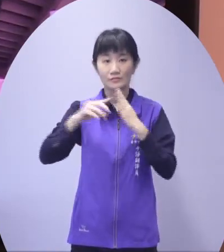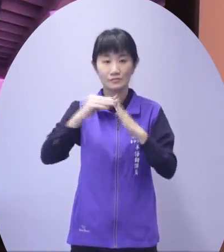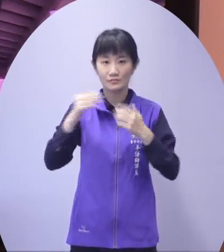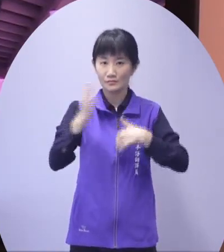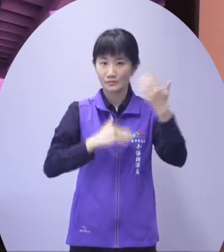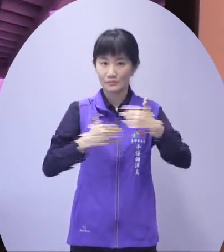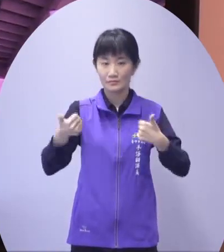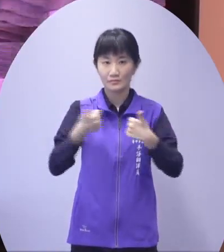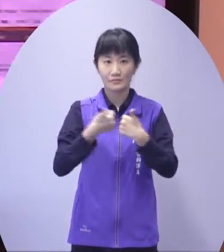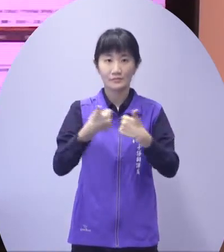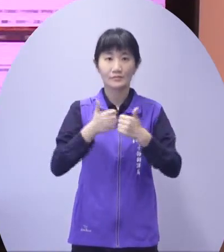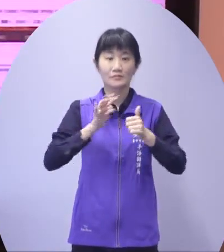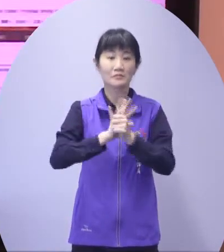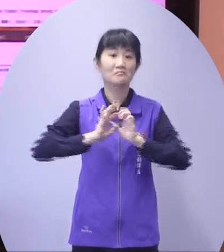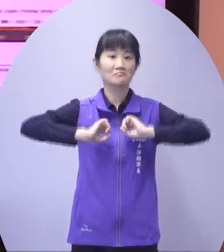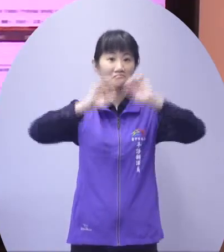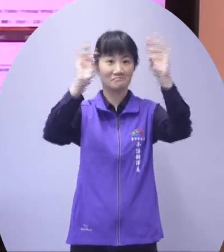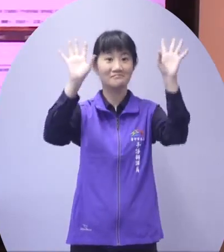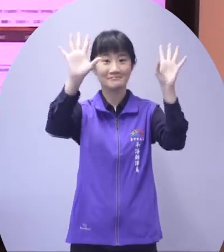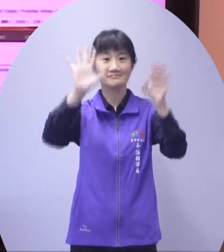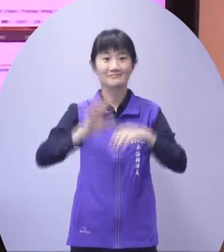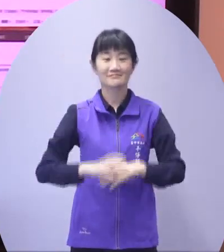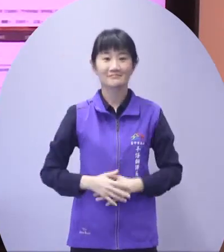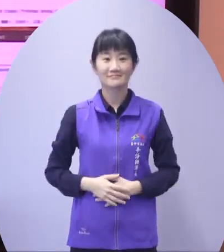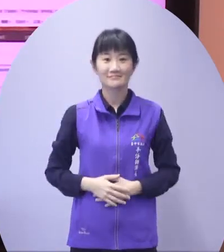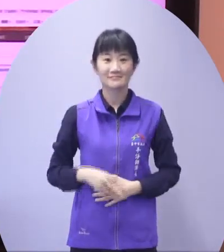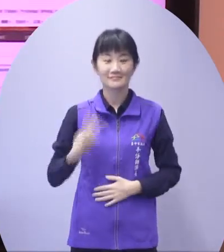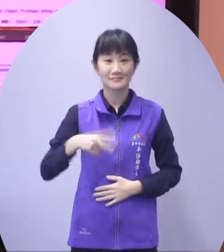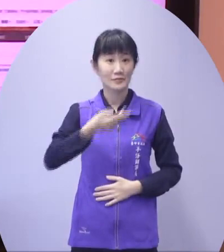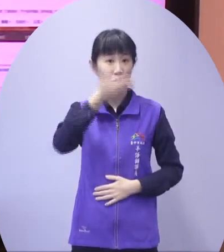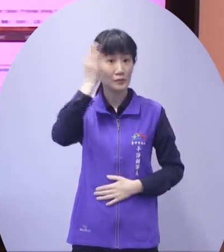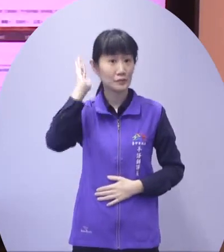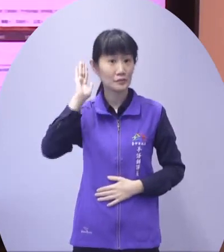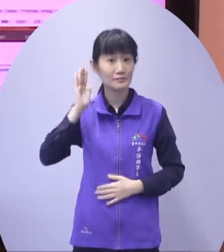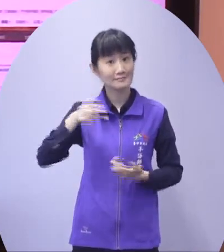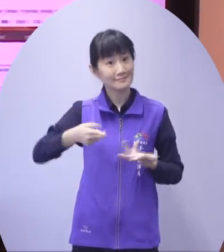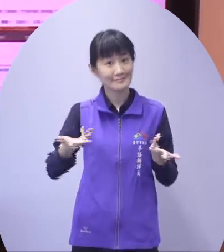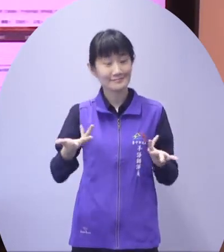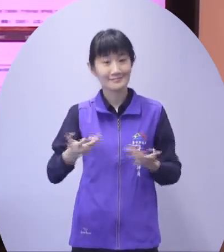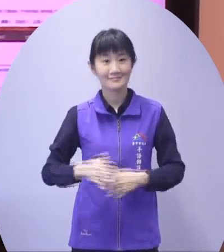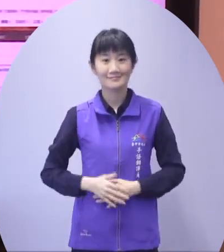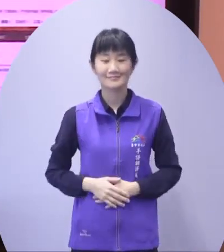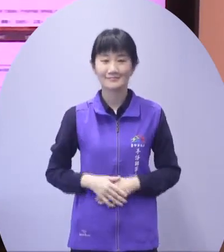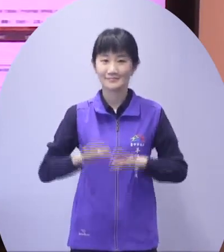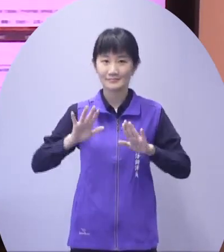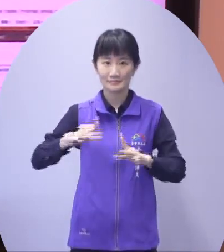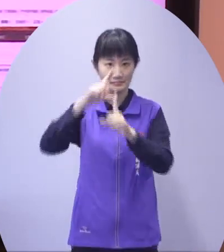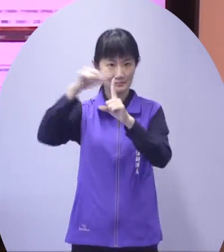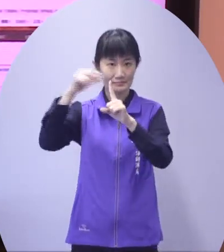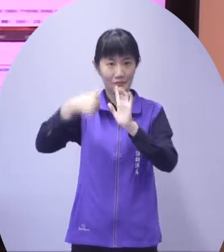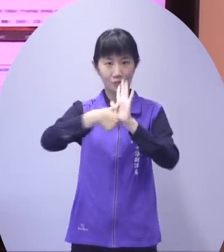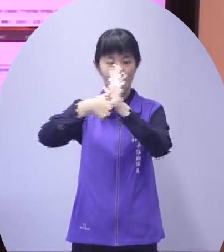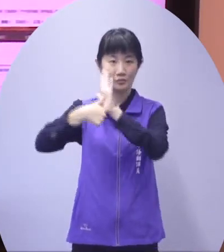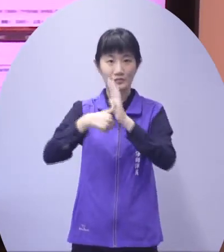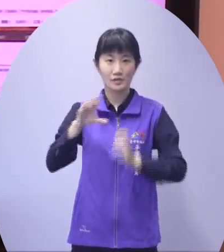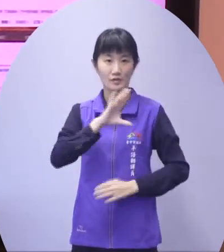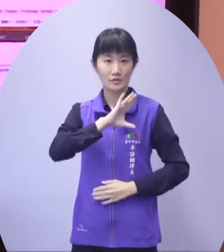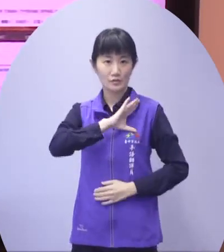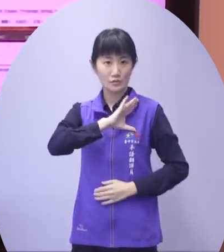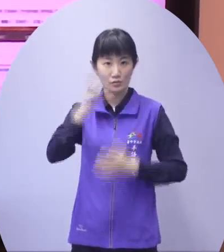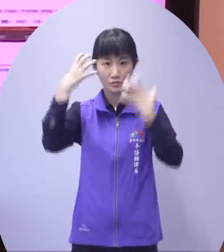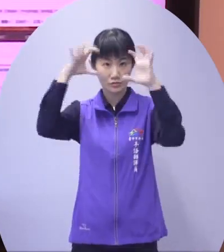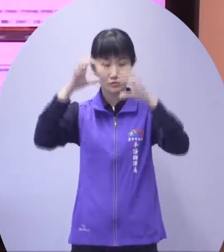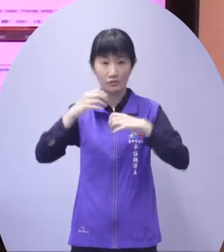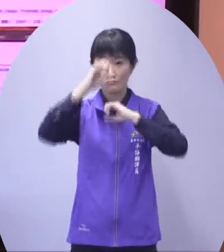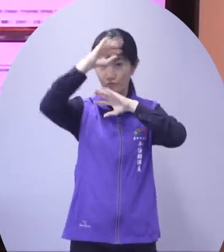协调，非常的感谢。好，那在这个旅行业者的部分，现在呢已经跟知名的旅行社，包含雄狮、凤凰、